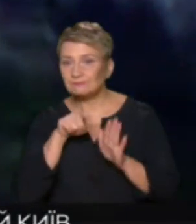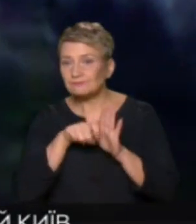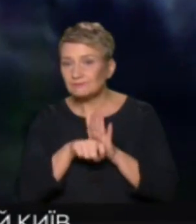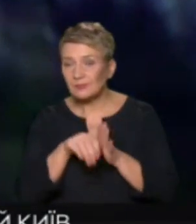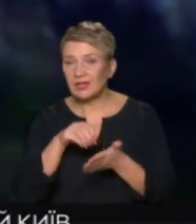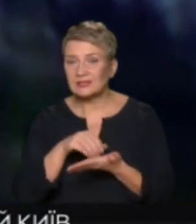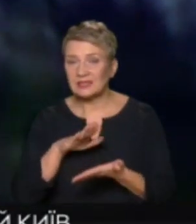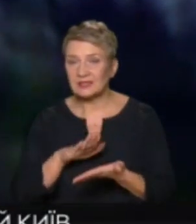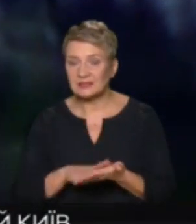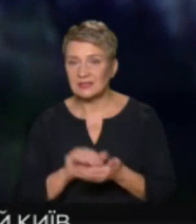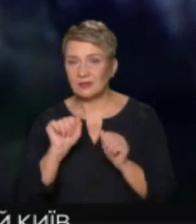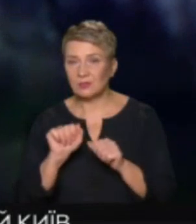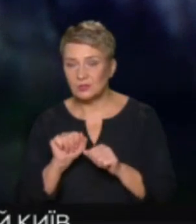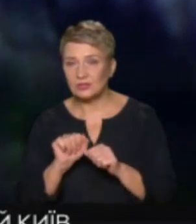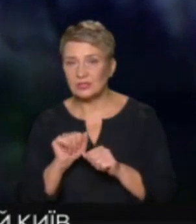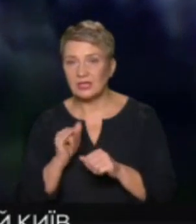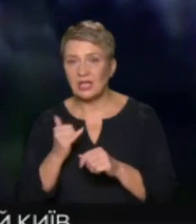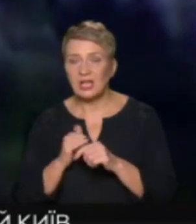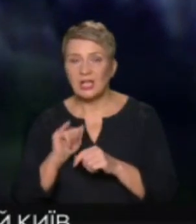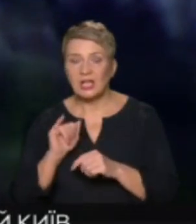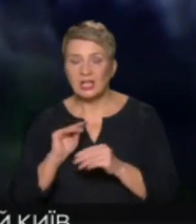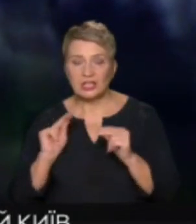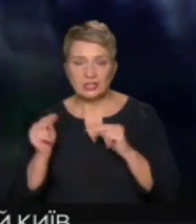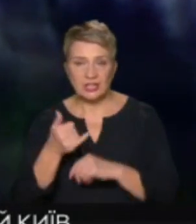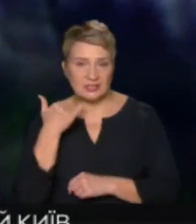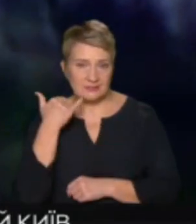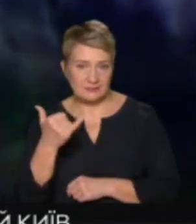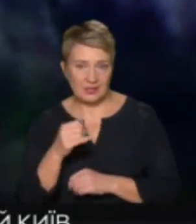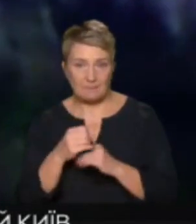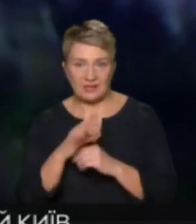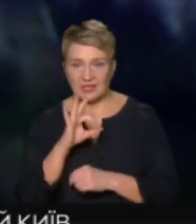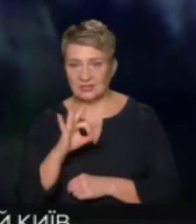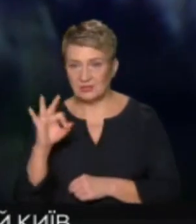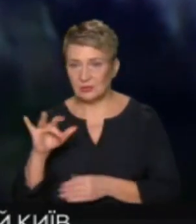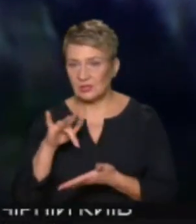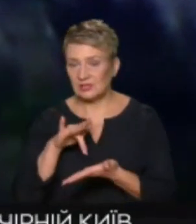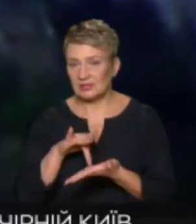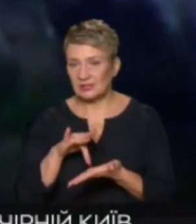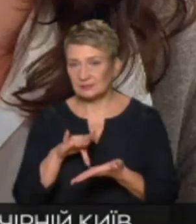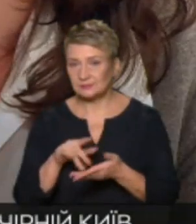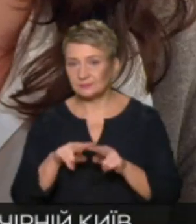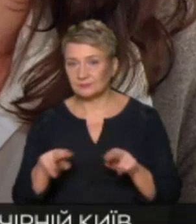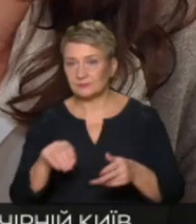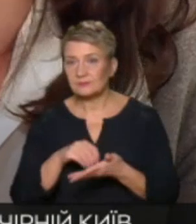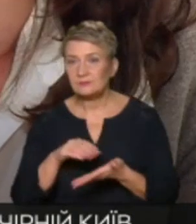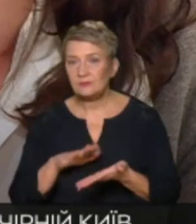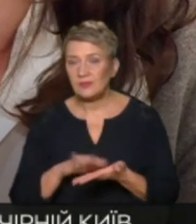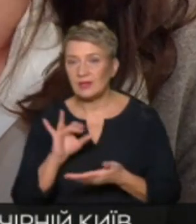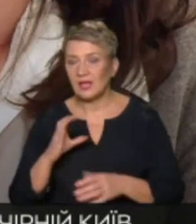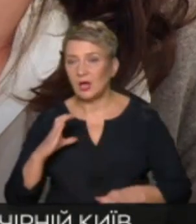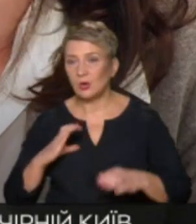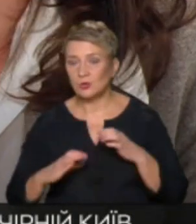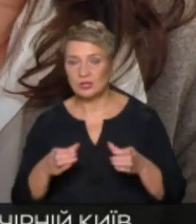зареєструватися, можна через 15.00, через сайт Military Hub або нашого центру гендерної рівності, записатися на курси, в